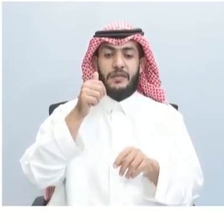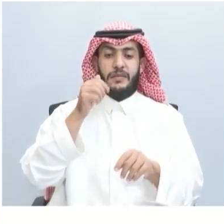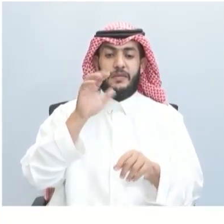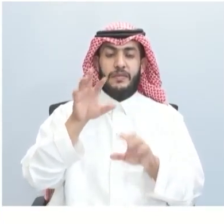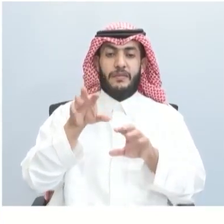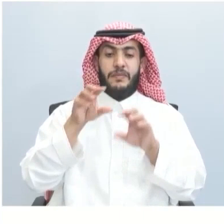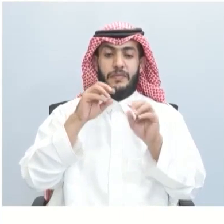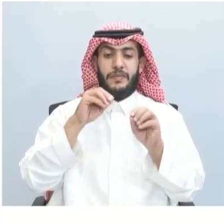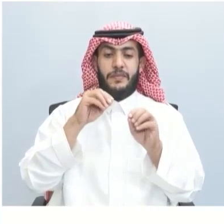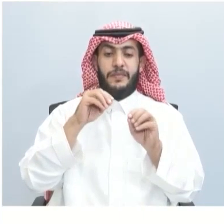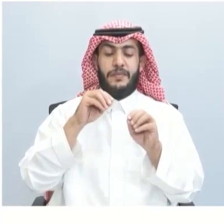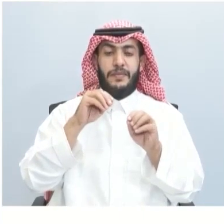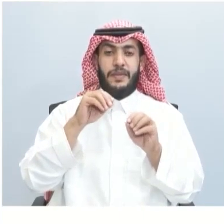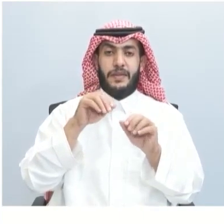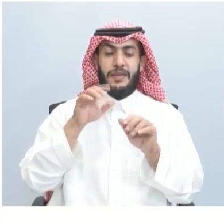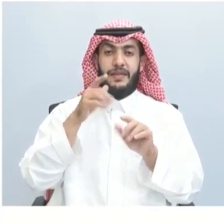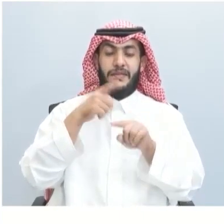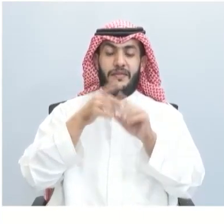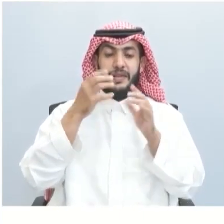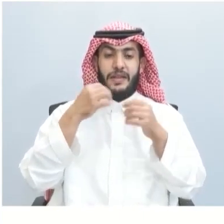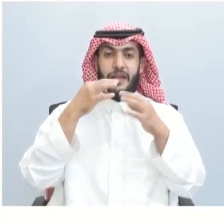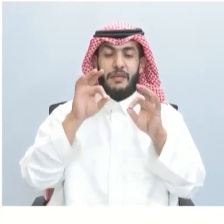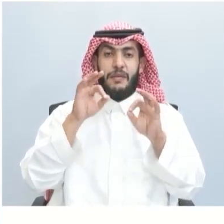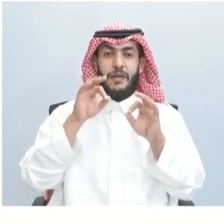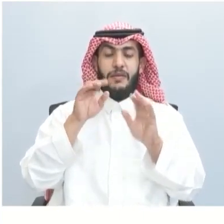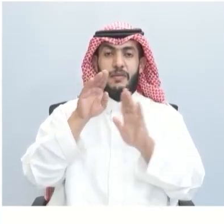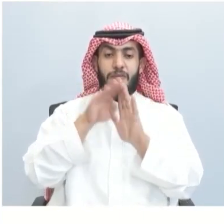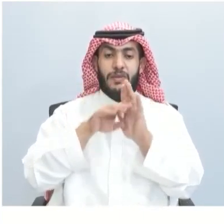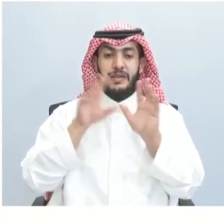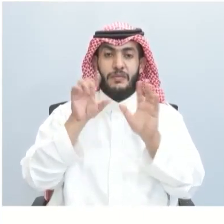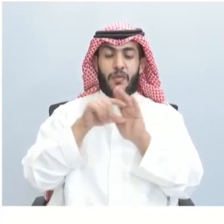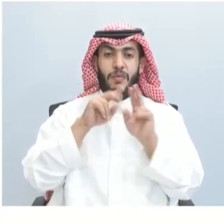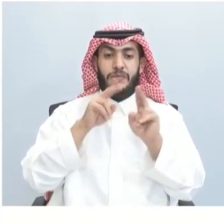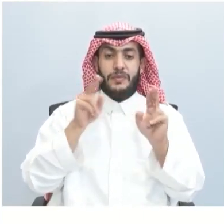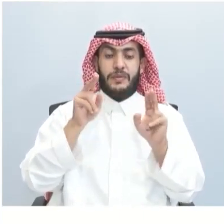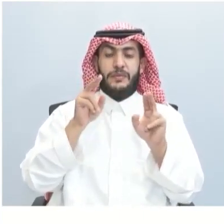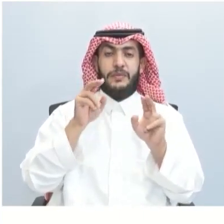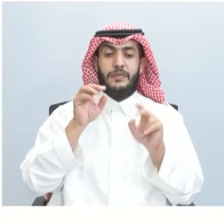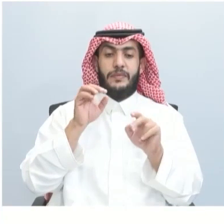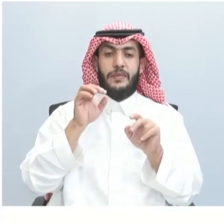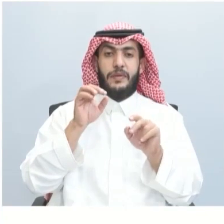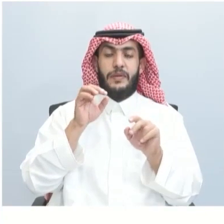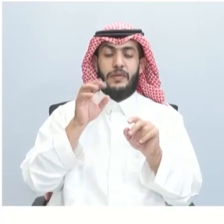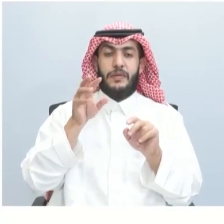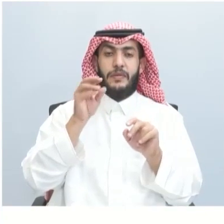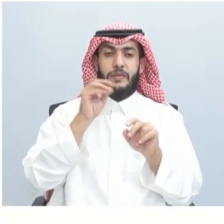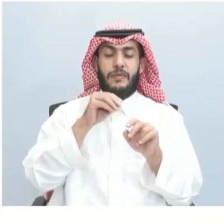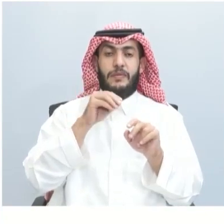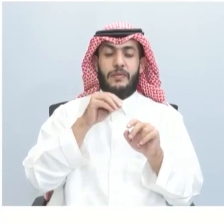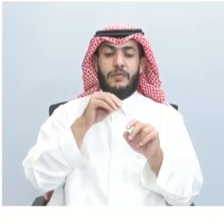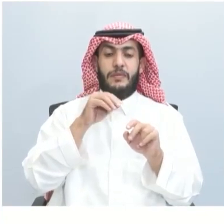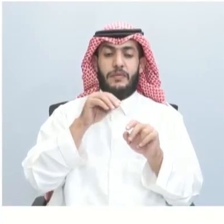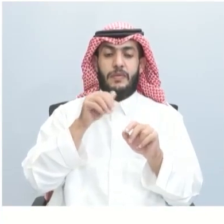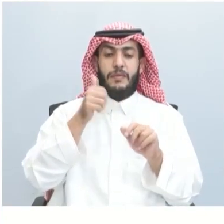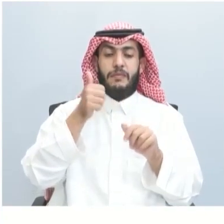ان ينتهي المتصفح من تنزيل جميع المحتويات ينفذ المتصفح رده الفعل بعد ذلك تكون